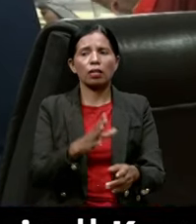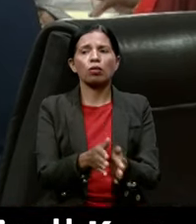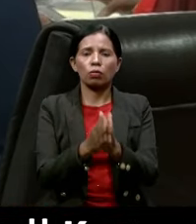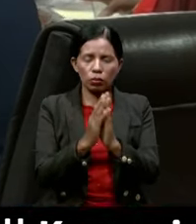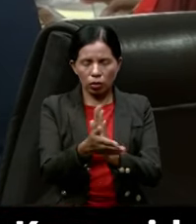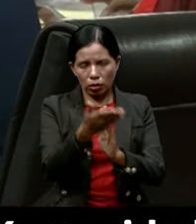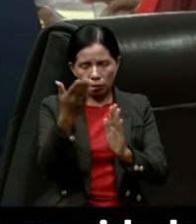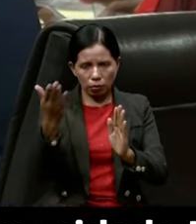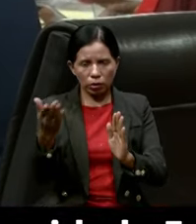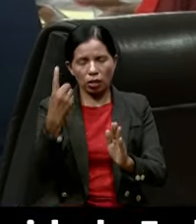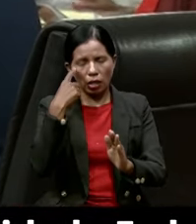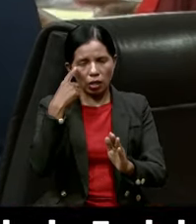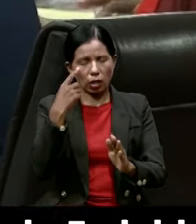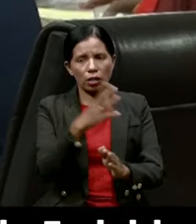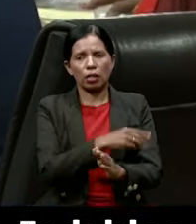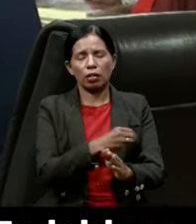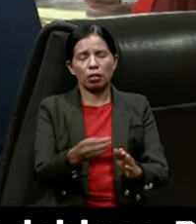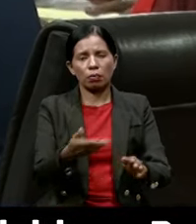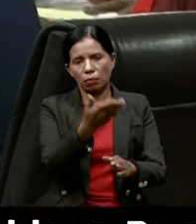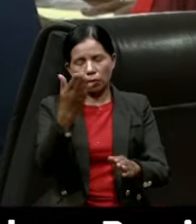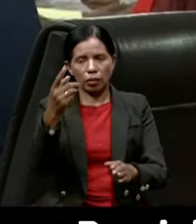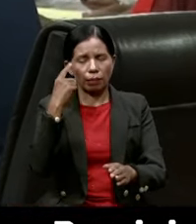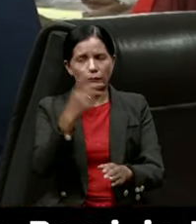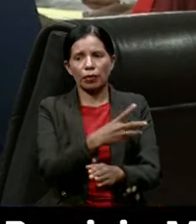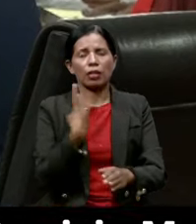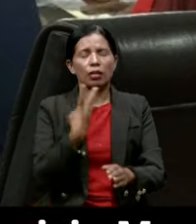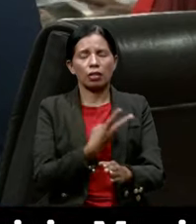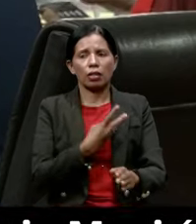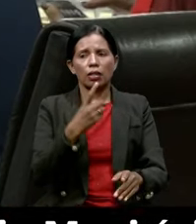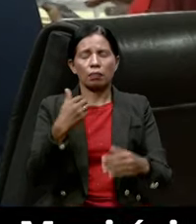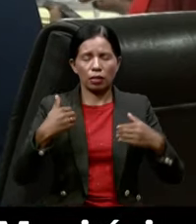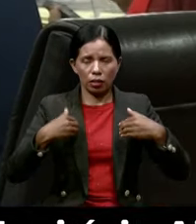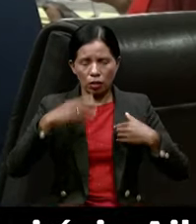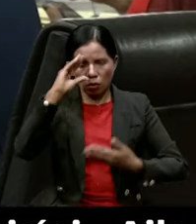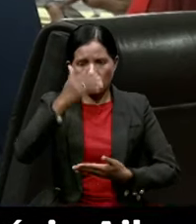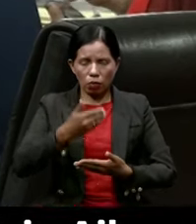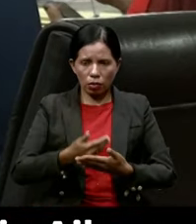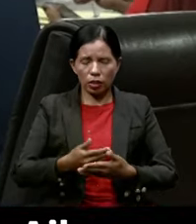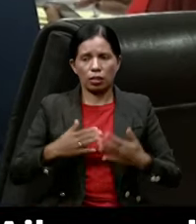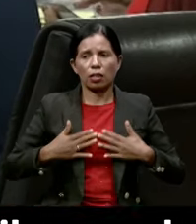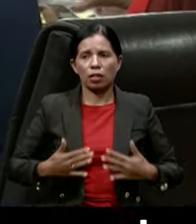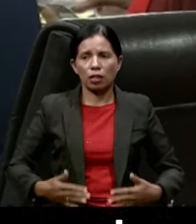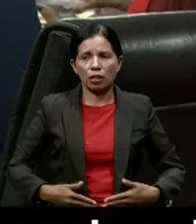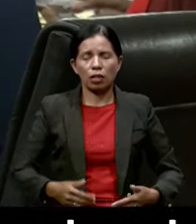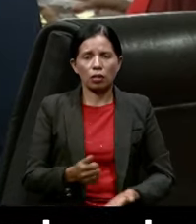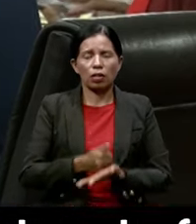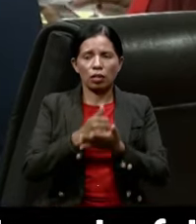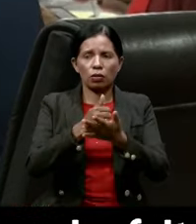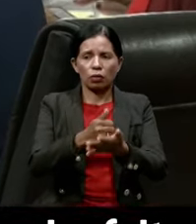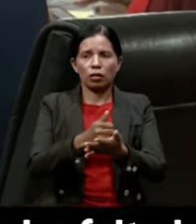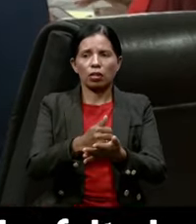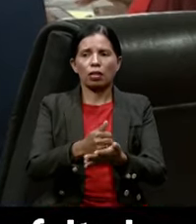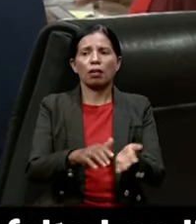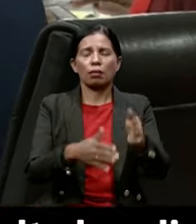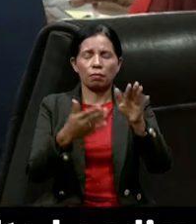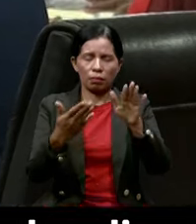bosa rekuna matan delek ba, fuang keta delek kasete buat ne matan. Ita ne bebe uan sira nebe iha isin mos, halo atene mendu tardi, mate